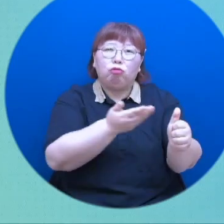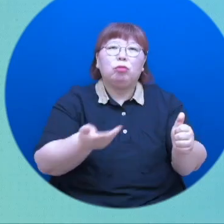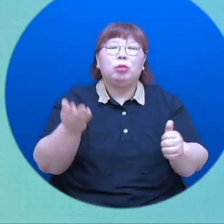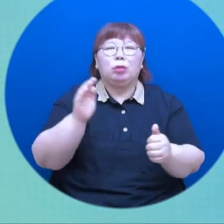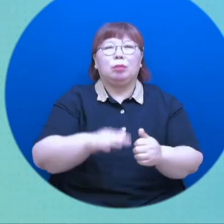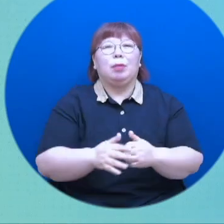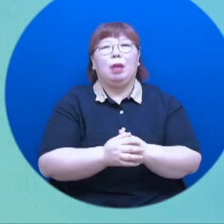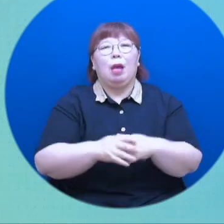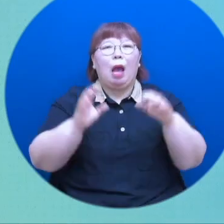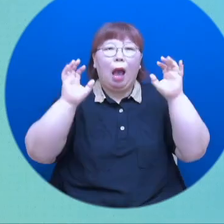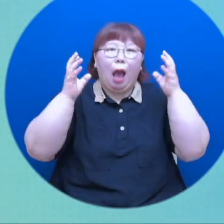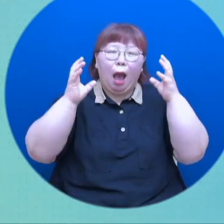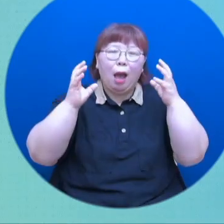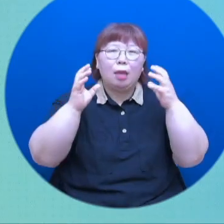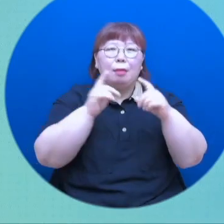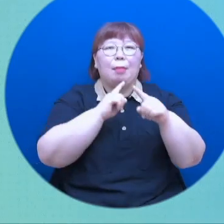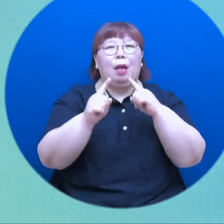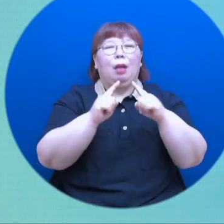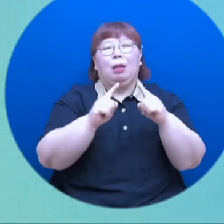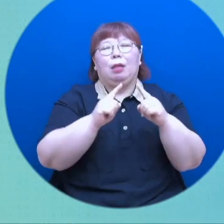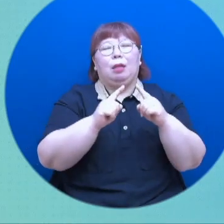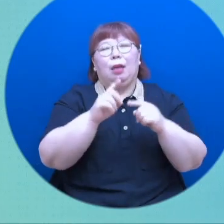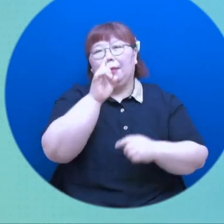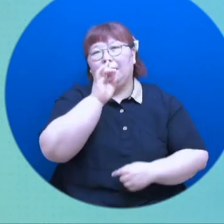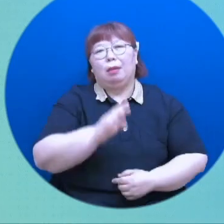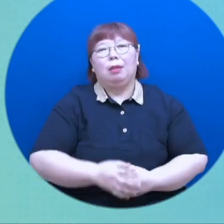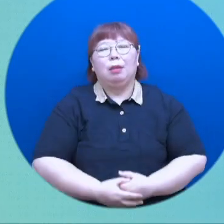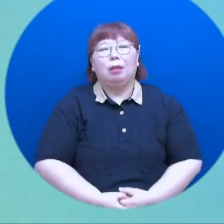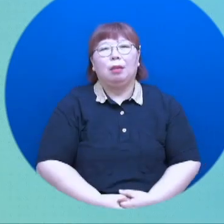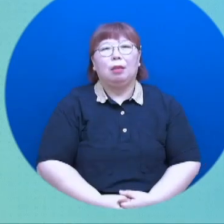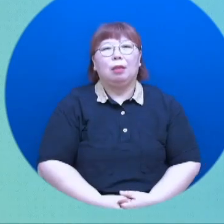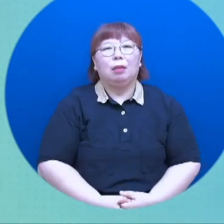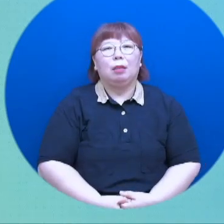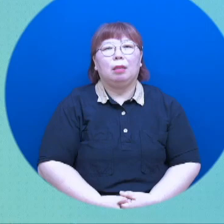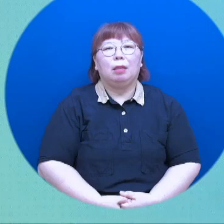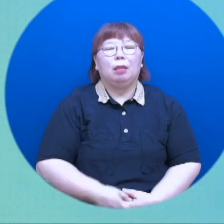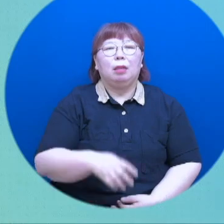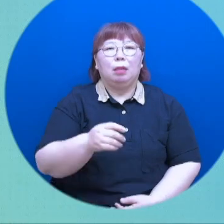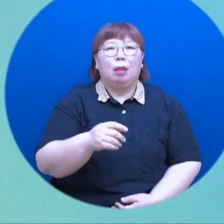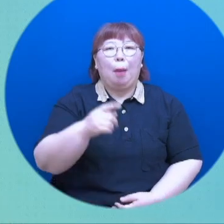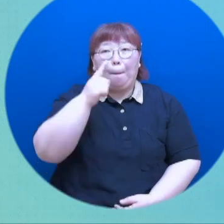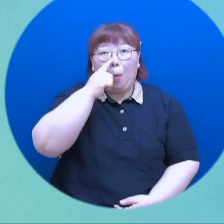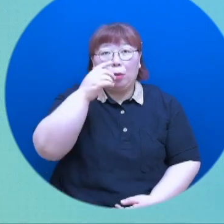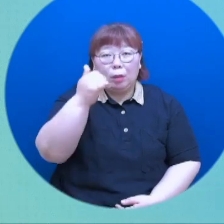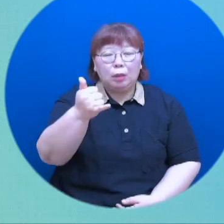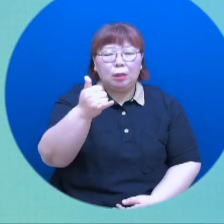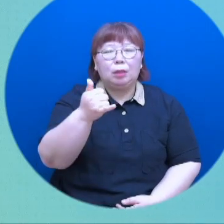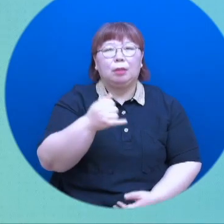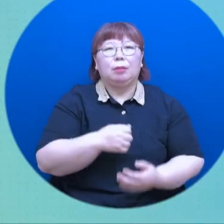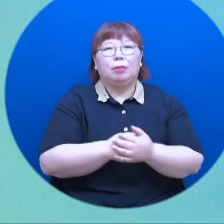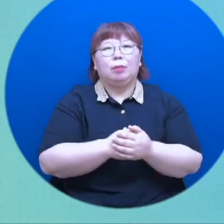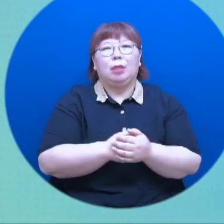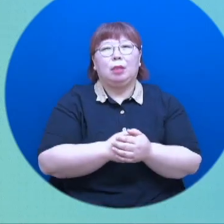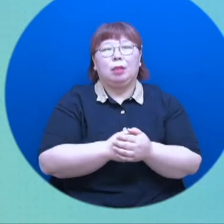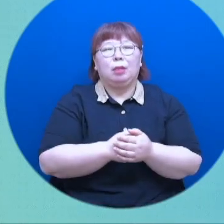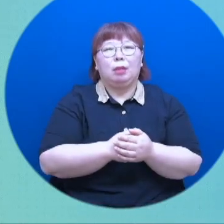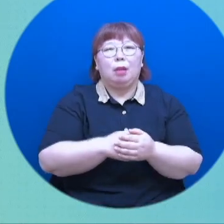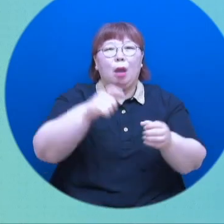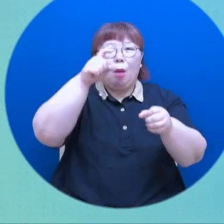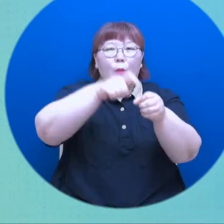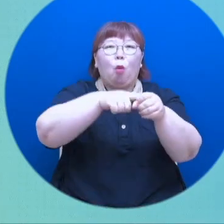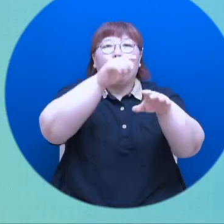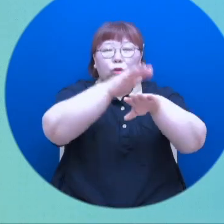아이의 언어는 돌아오지 않았어요. 그리하여 목사님 가정인지라 특별히 목표하고 금식하며